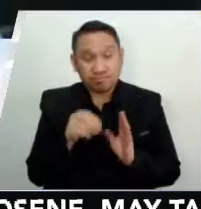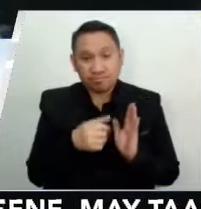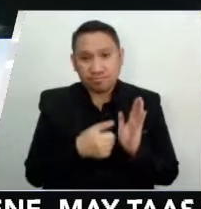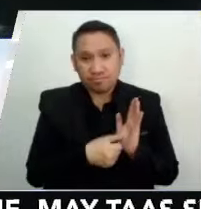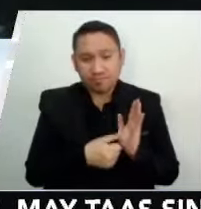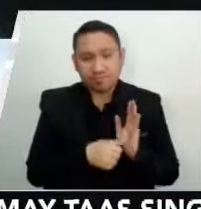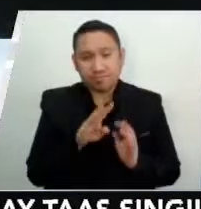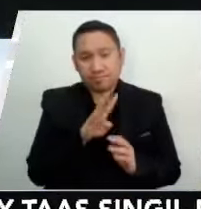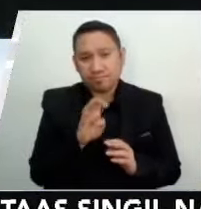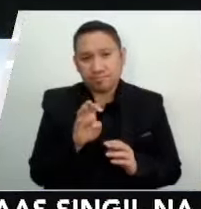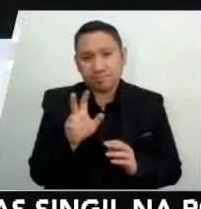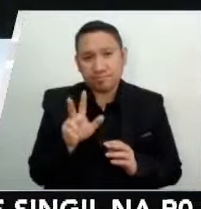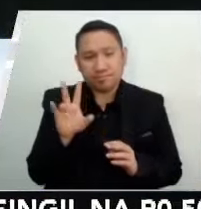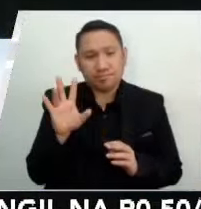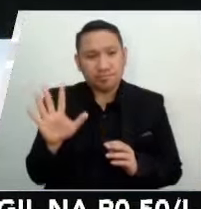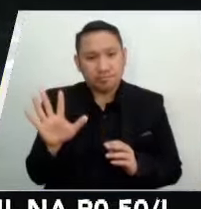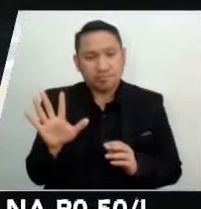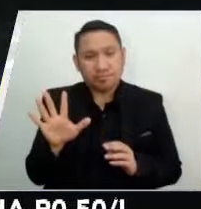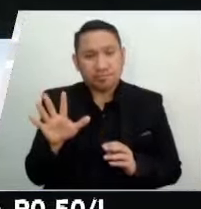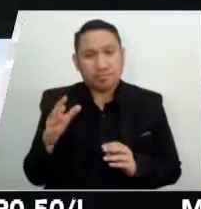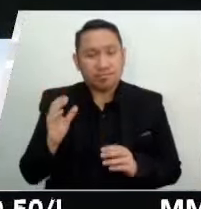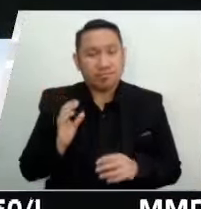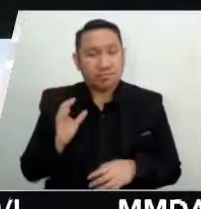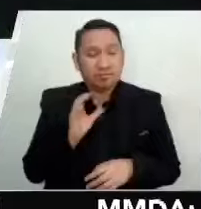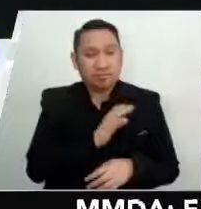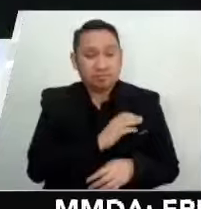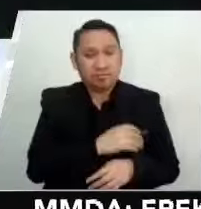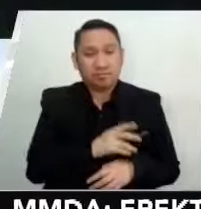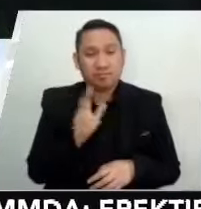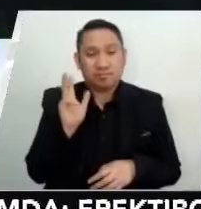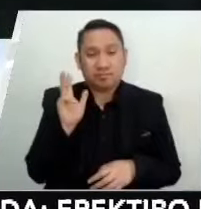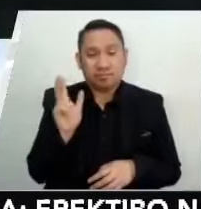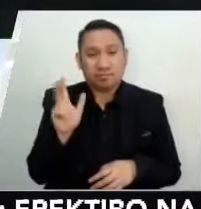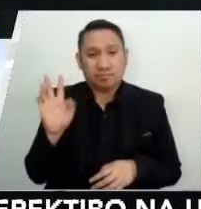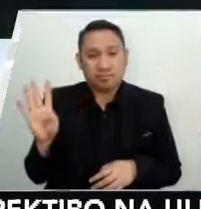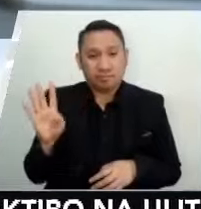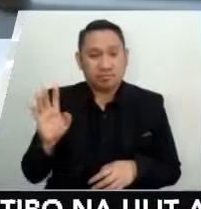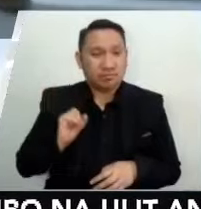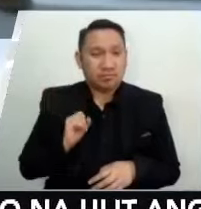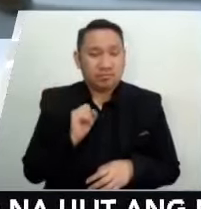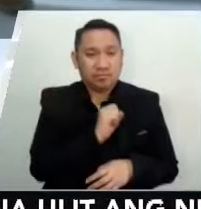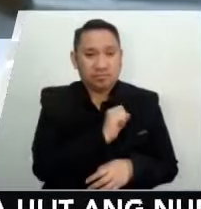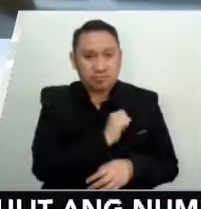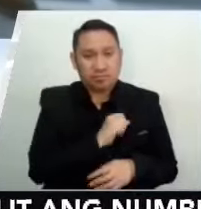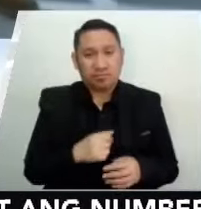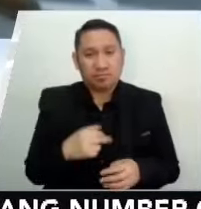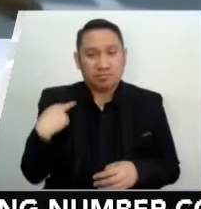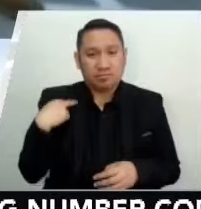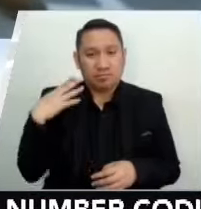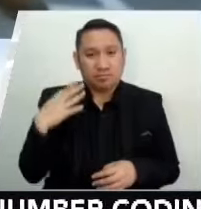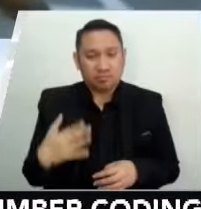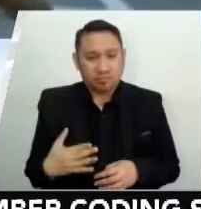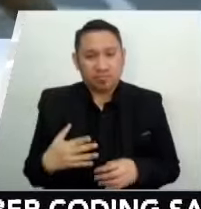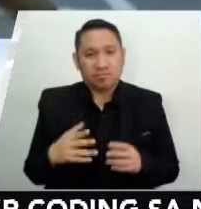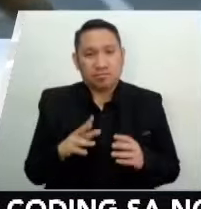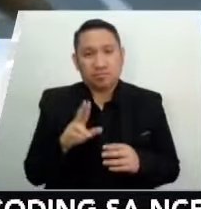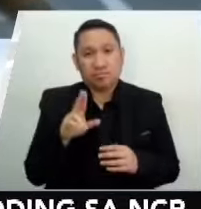L congresista 34 na senador nakakatawan sa US Congress at l